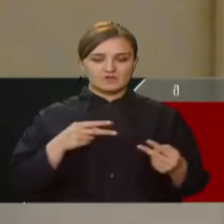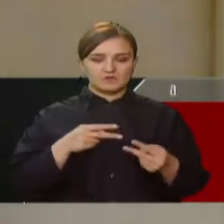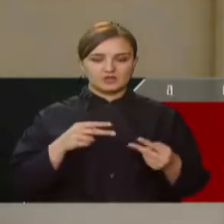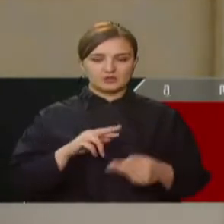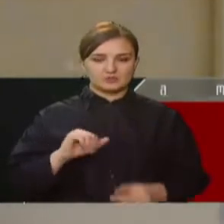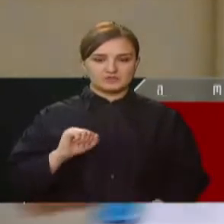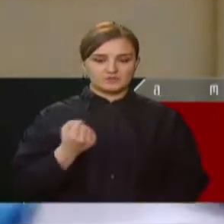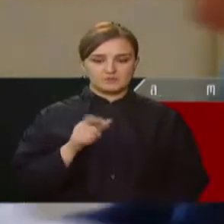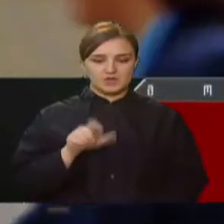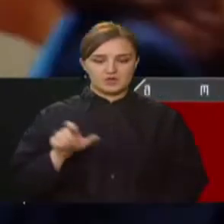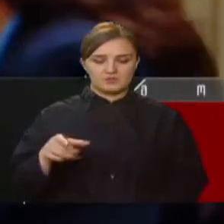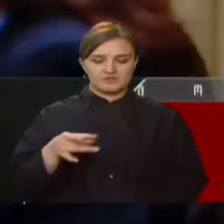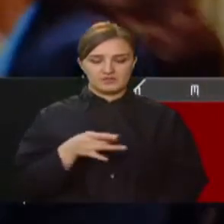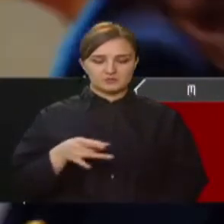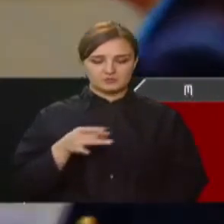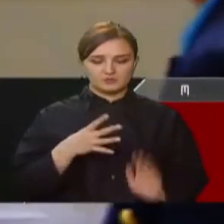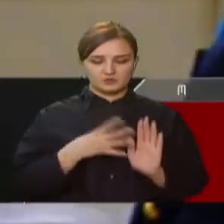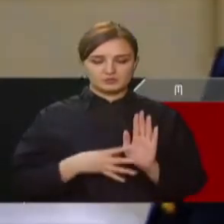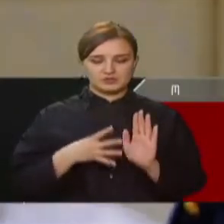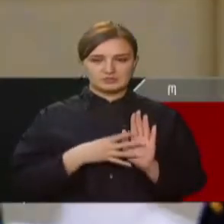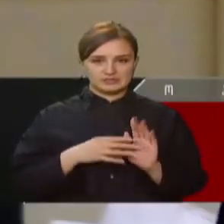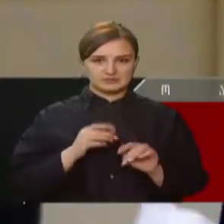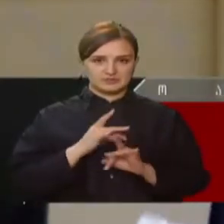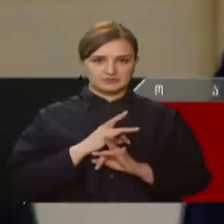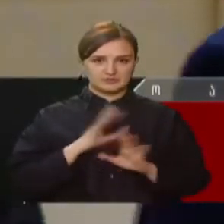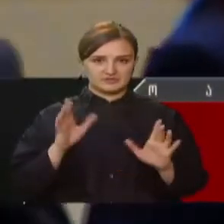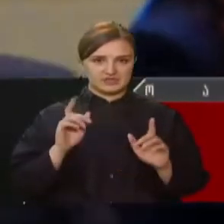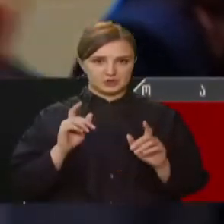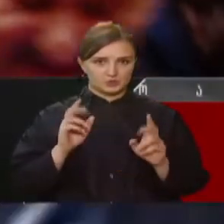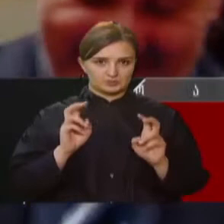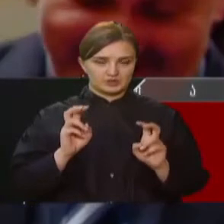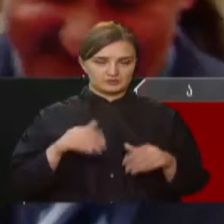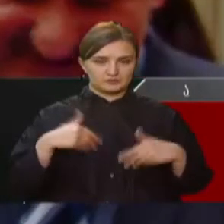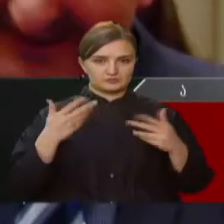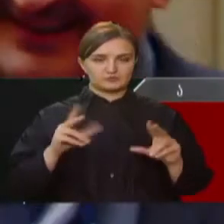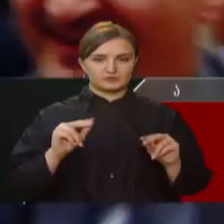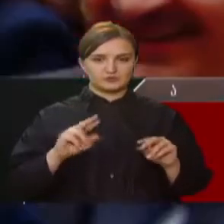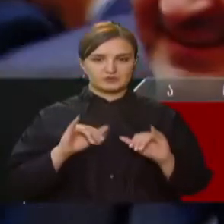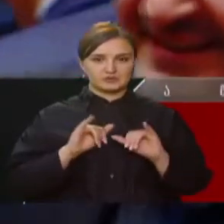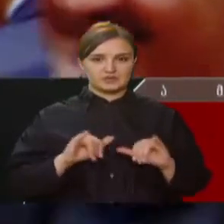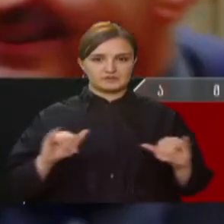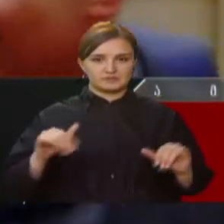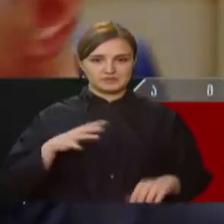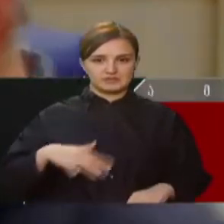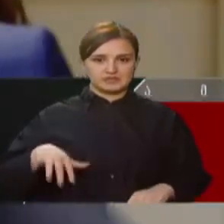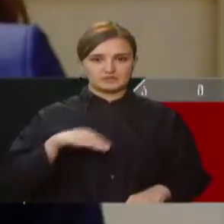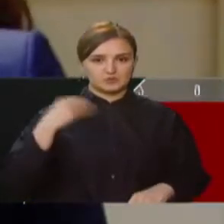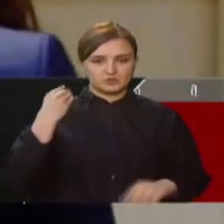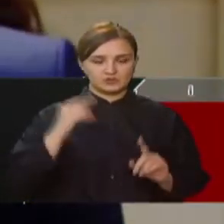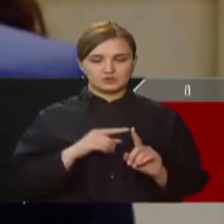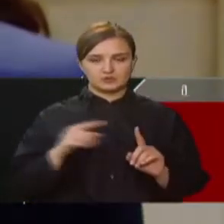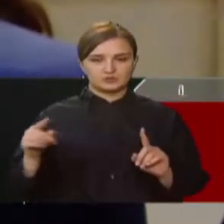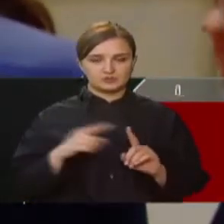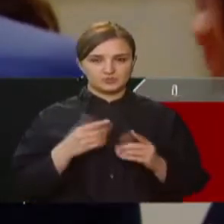găbrit Republica Sotfos, dar mi-a trăit iubile, dar usorom și după, dar gan mi-a trăit. Sakartvelo s-a dat turke ciori,